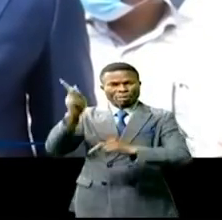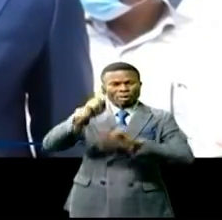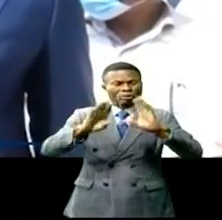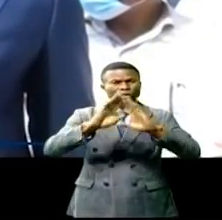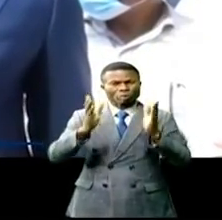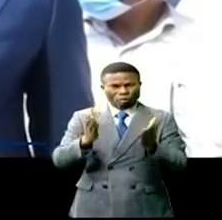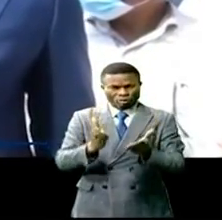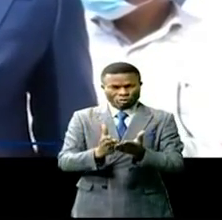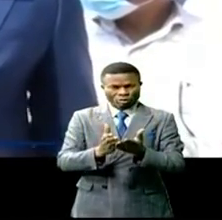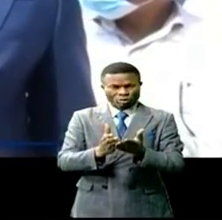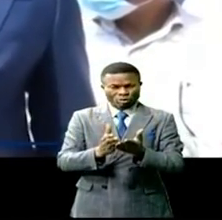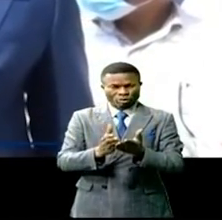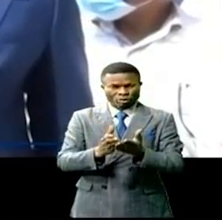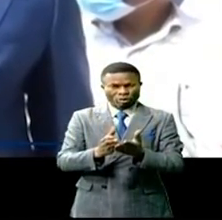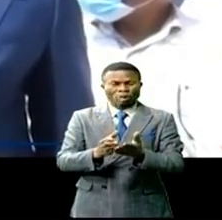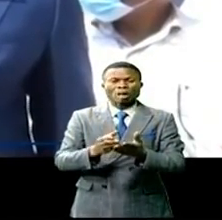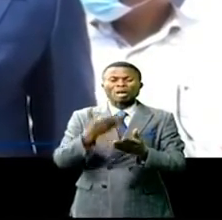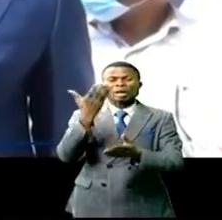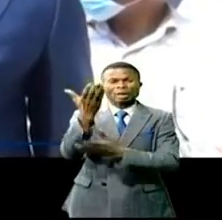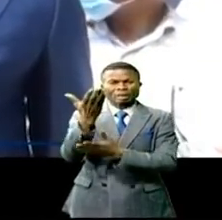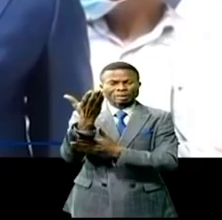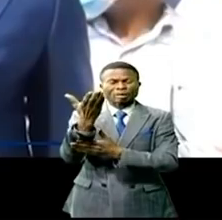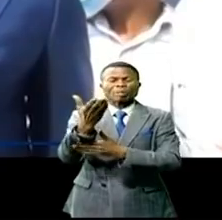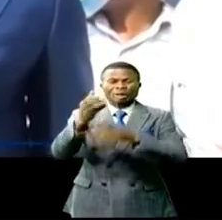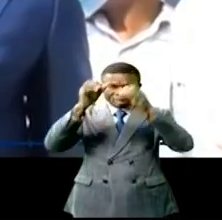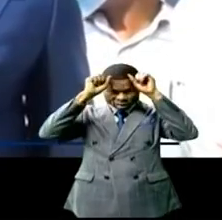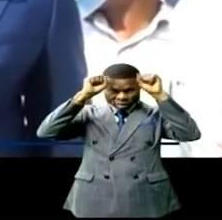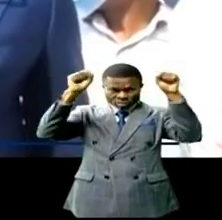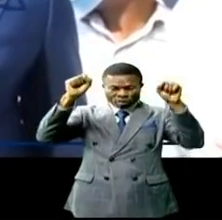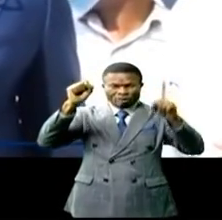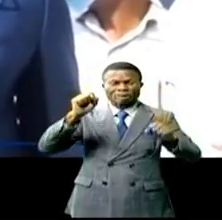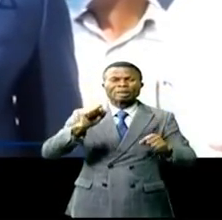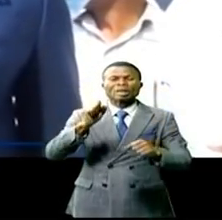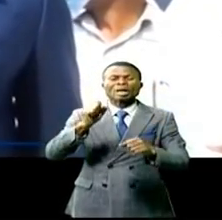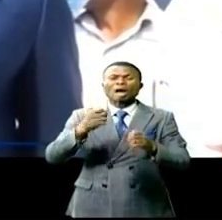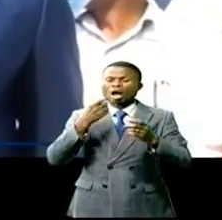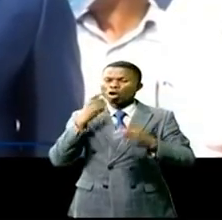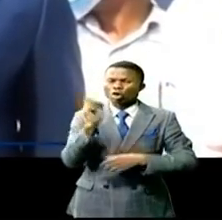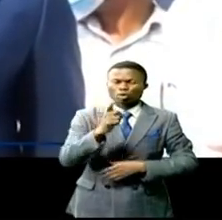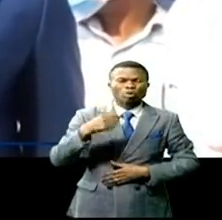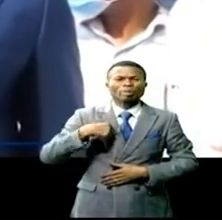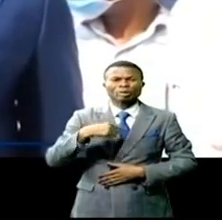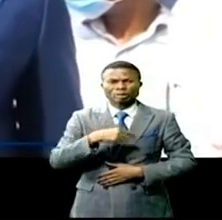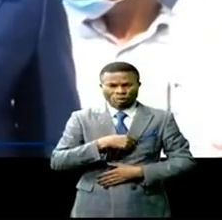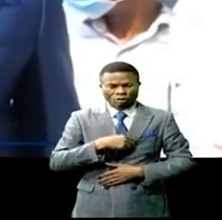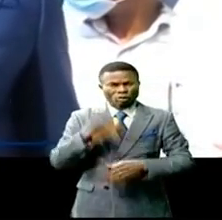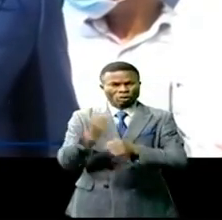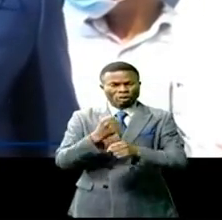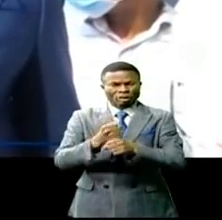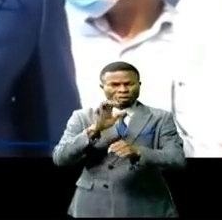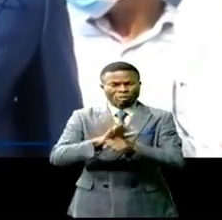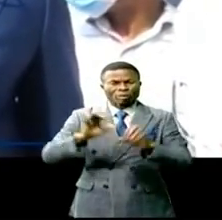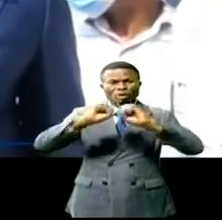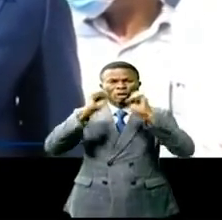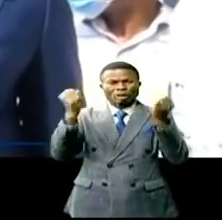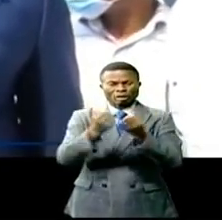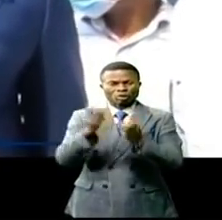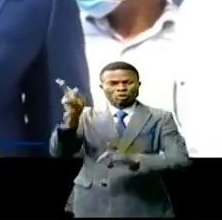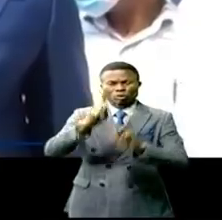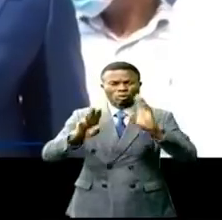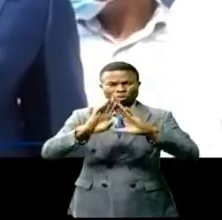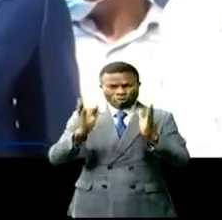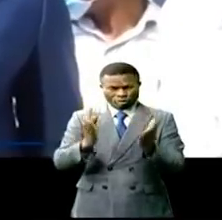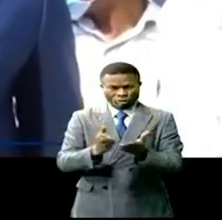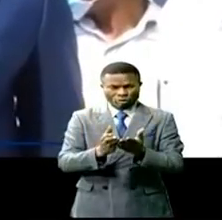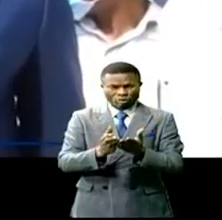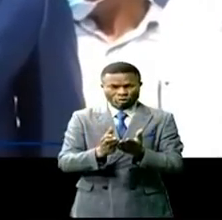comme nous l'a recommandé le président de la république à félix antoine tshisekedi tshilombo de travailler pour les social de notre population certes